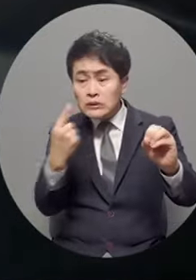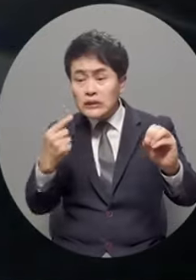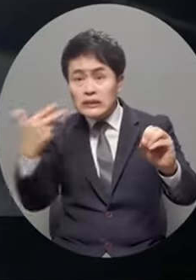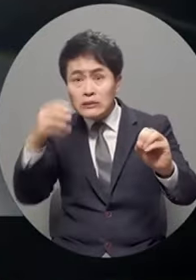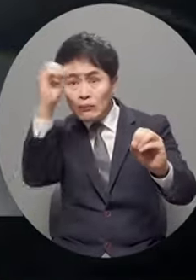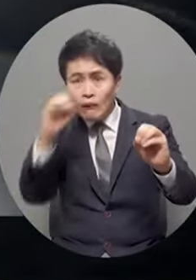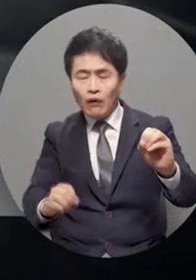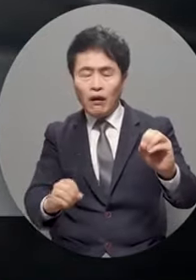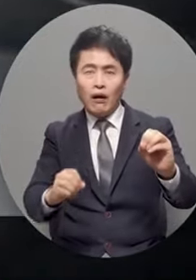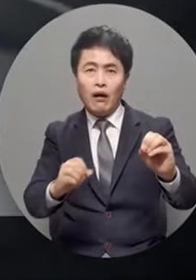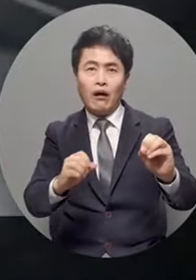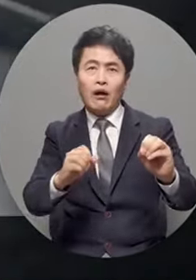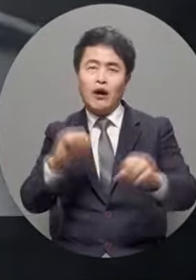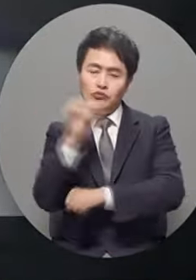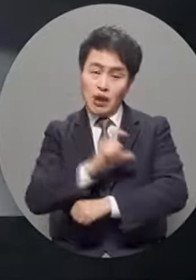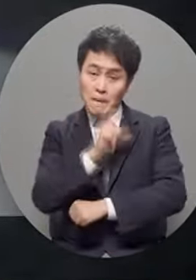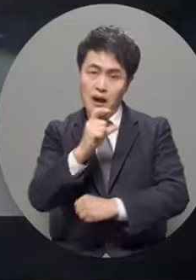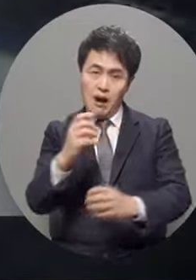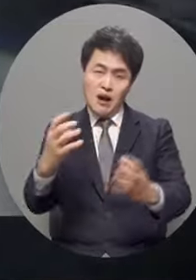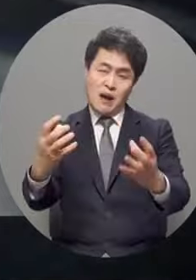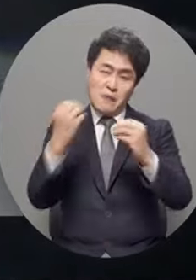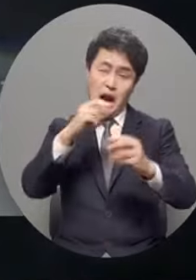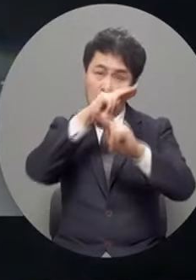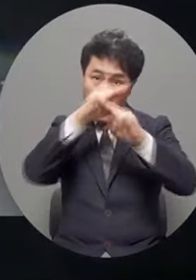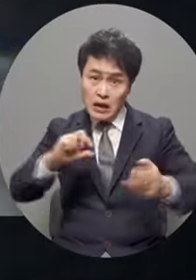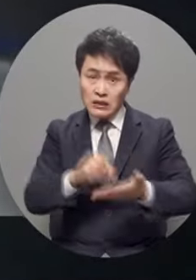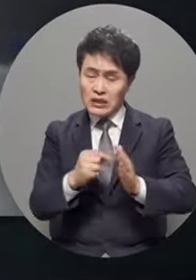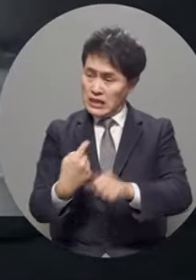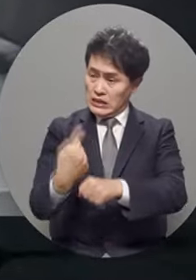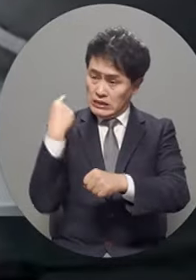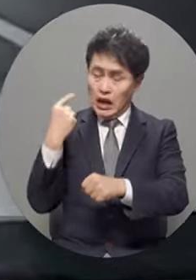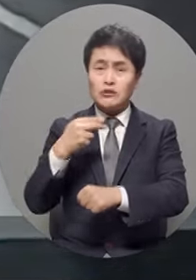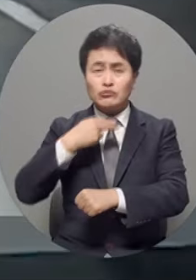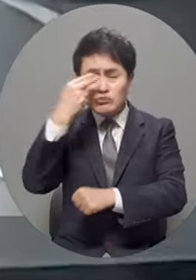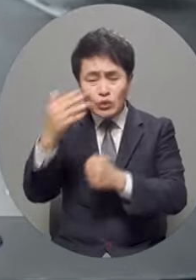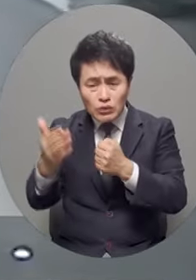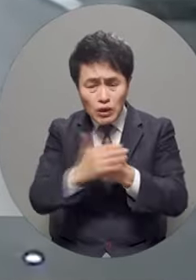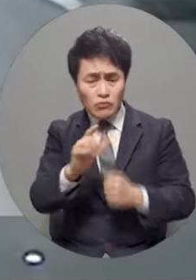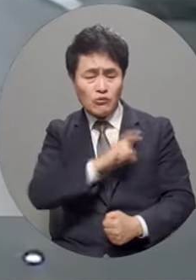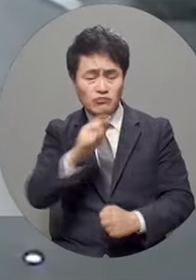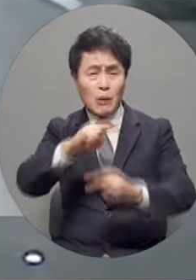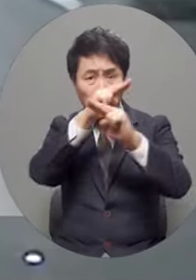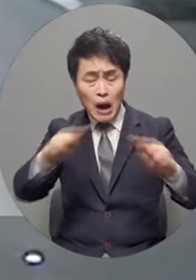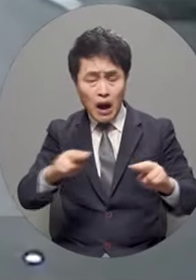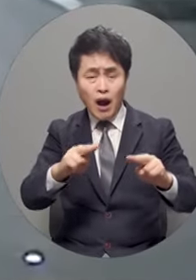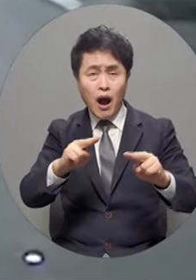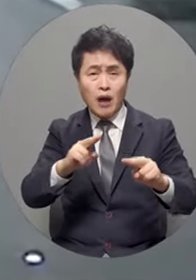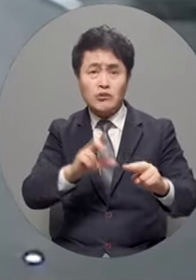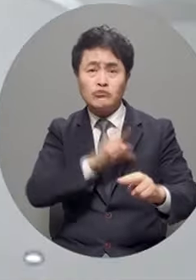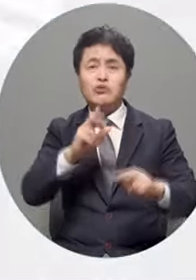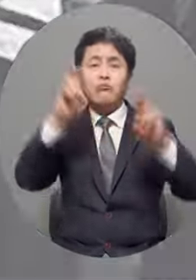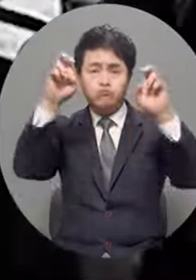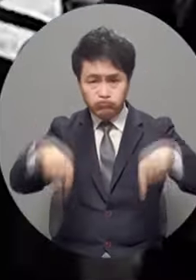0.117%로 면허 취소 수치였는데 작년에 이미 음주운전으로 면허가 취소돼 무면허 상태인 것으로